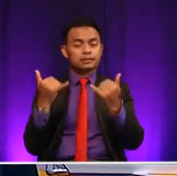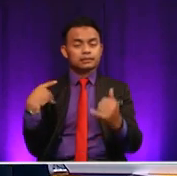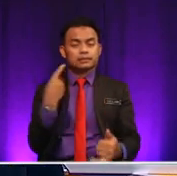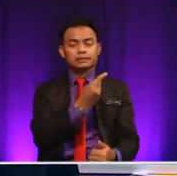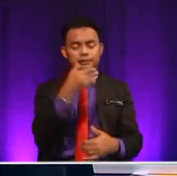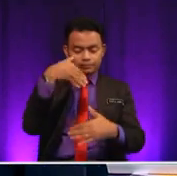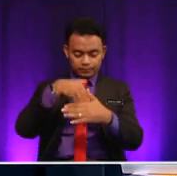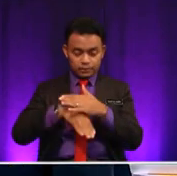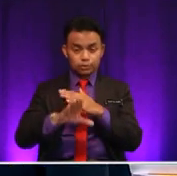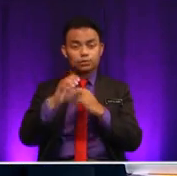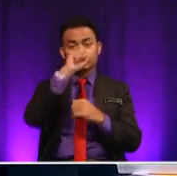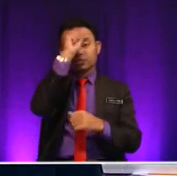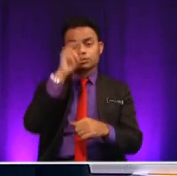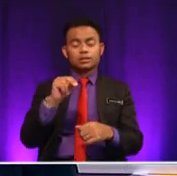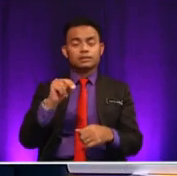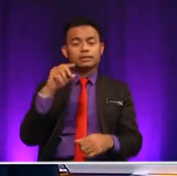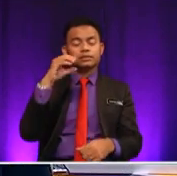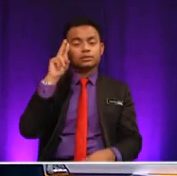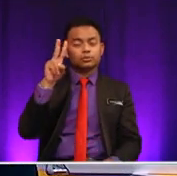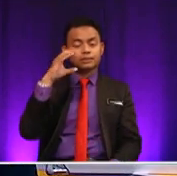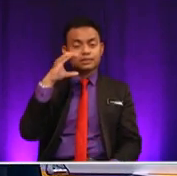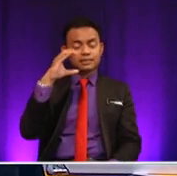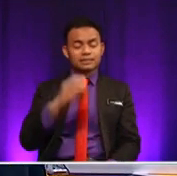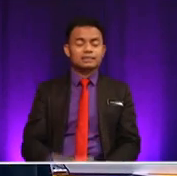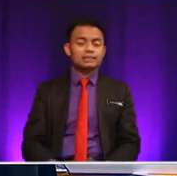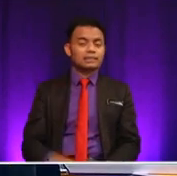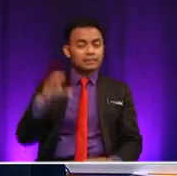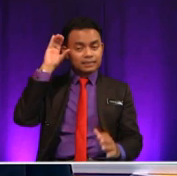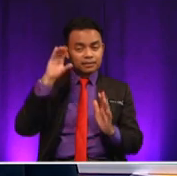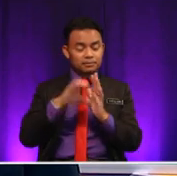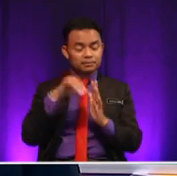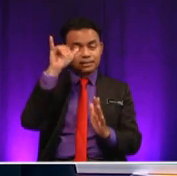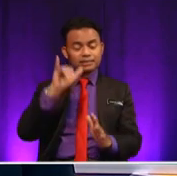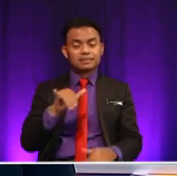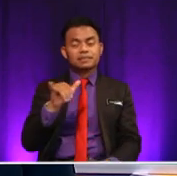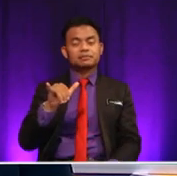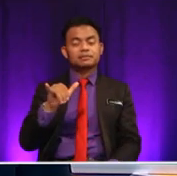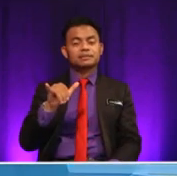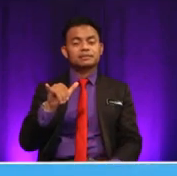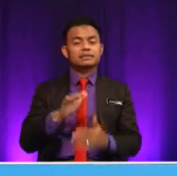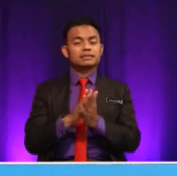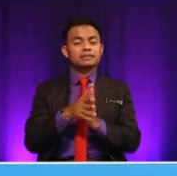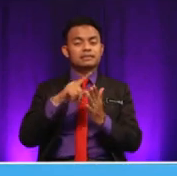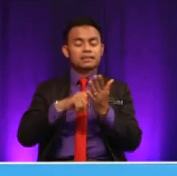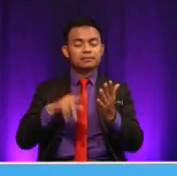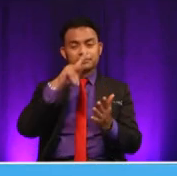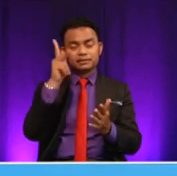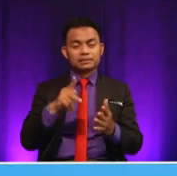soalan duwe sih gambar aja yang sama Oke jadi Apakah jawabannya